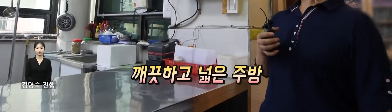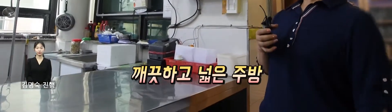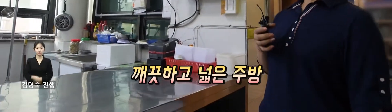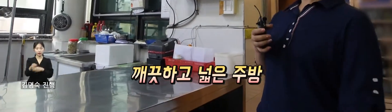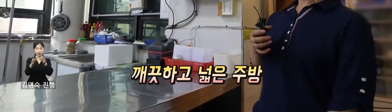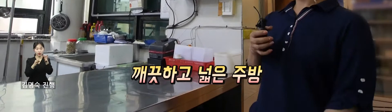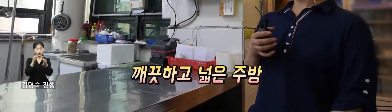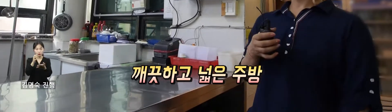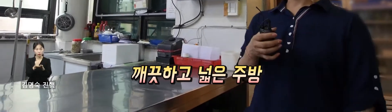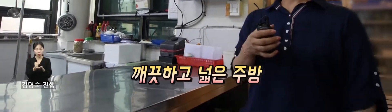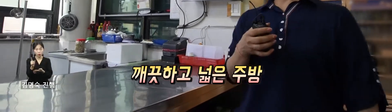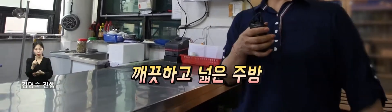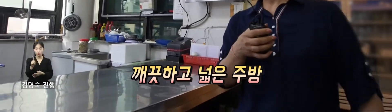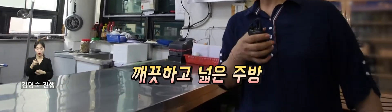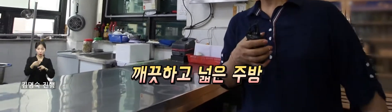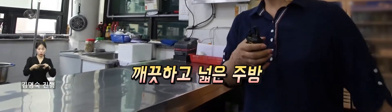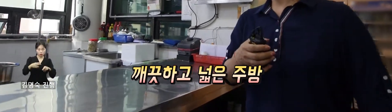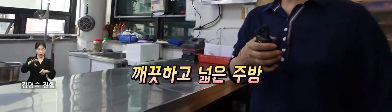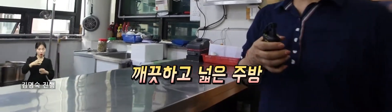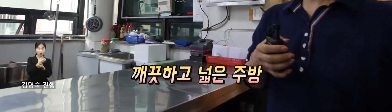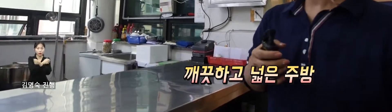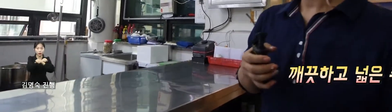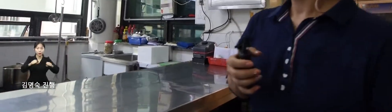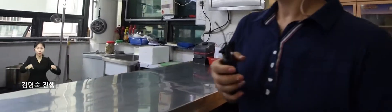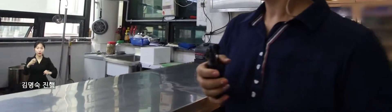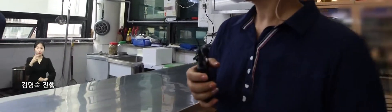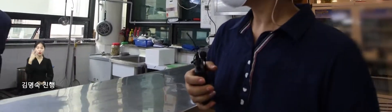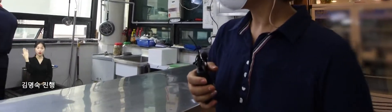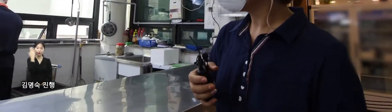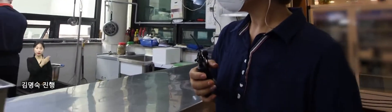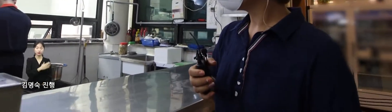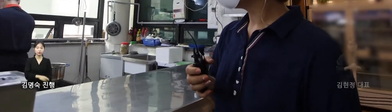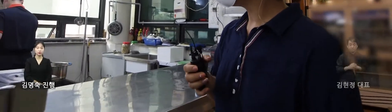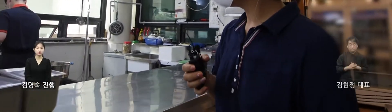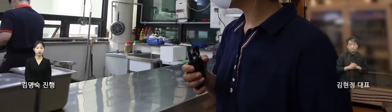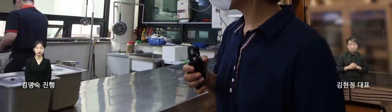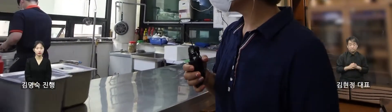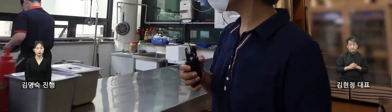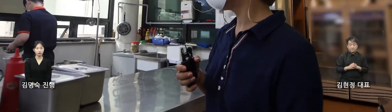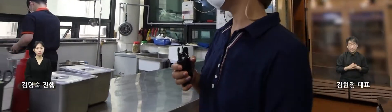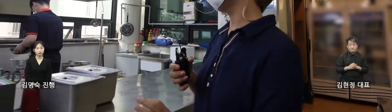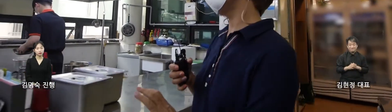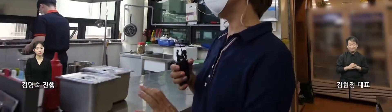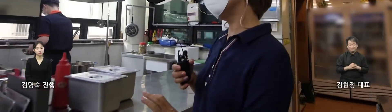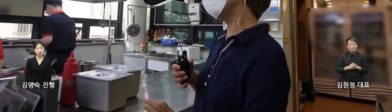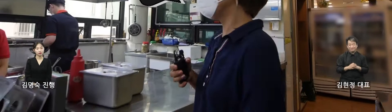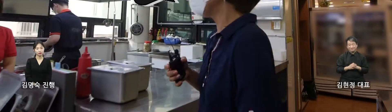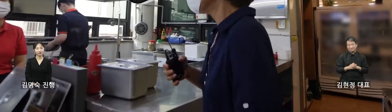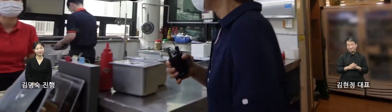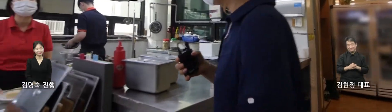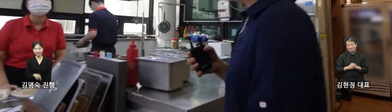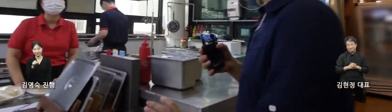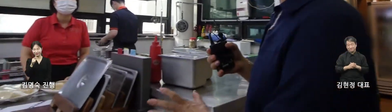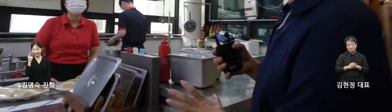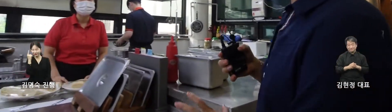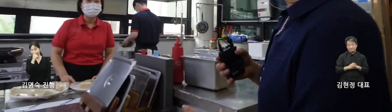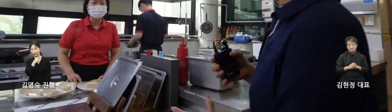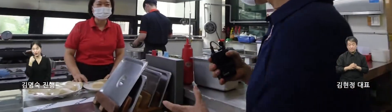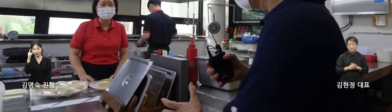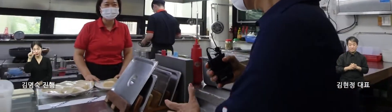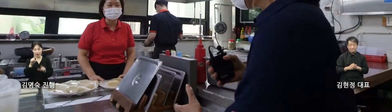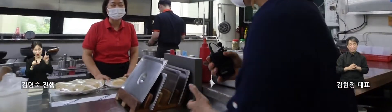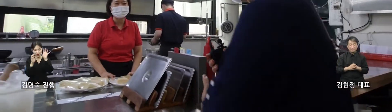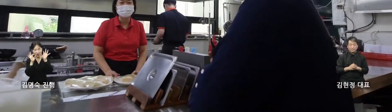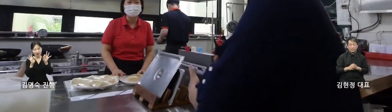사장님, 오, 주방도 엄청 커요. 그리고 되게 깨끗하고. 자, 혹시 여기 왠지 왠지